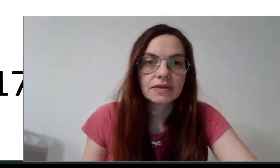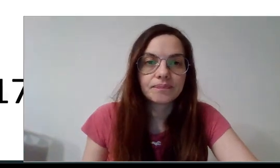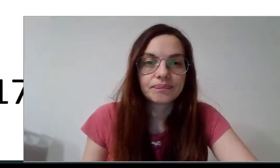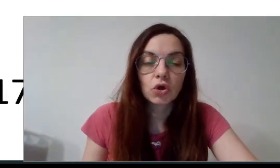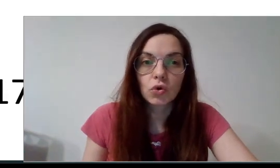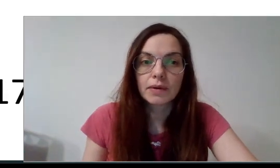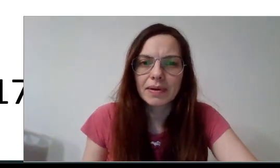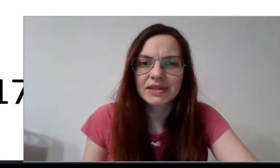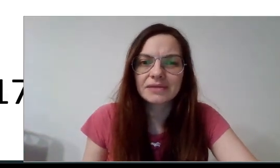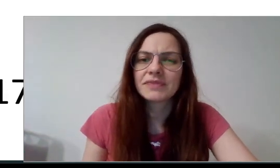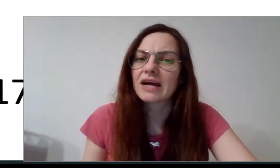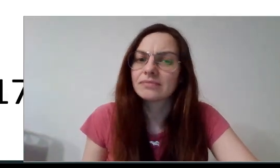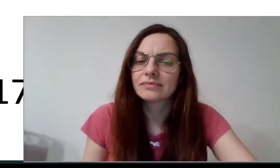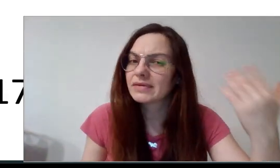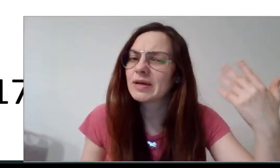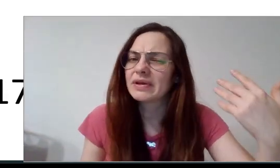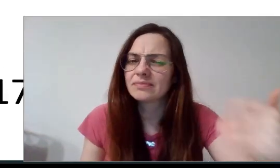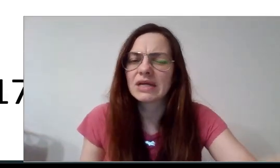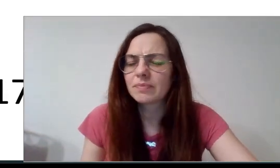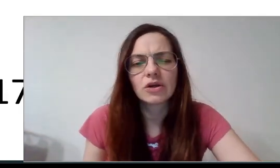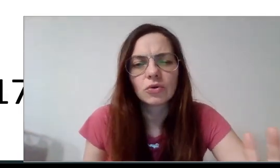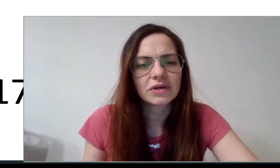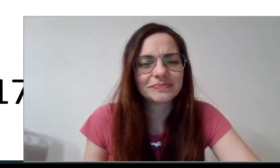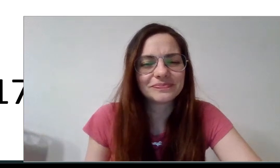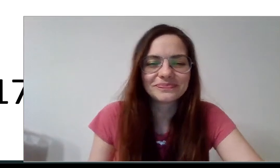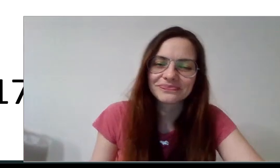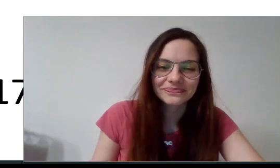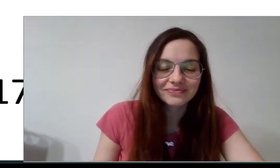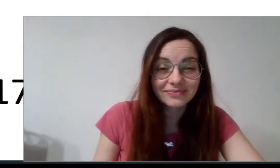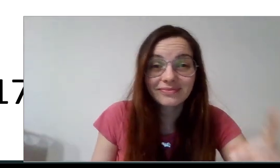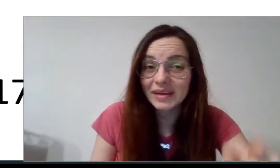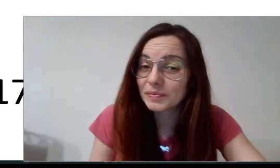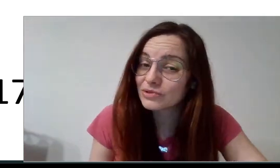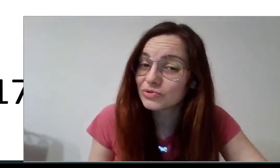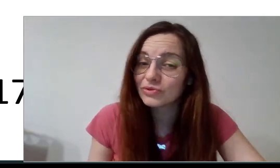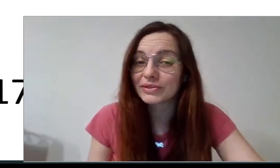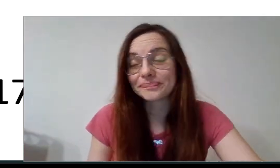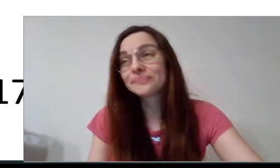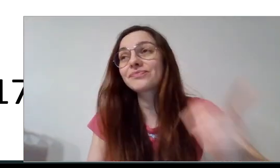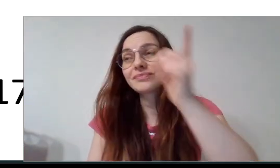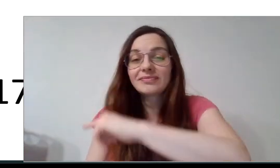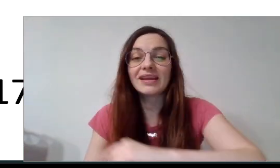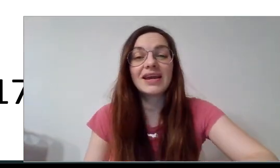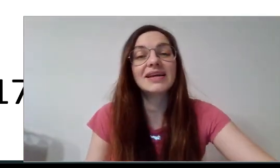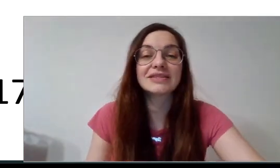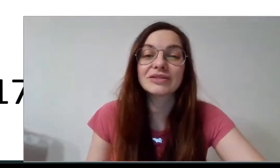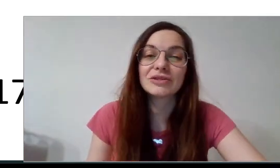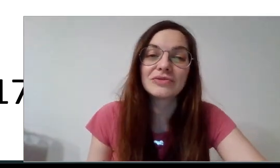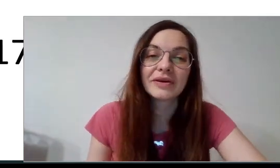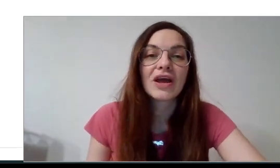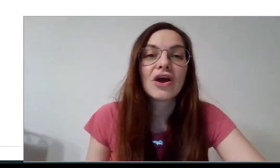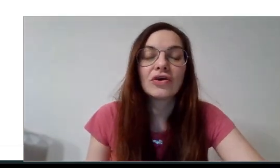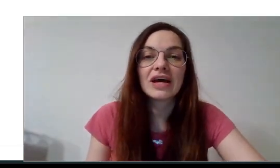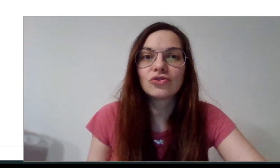Next. Klug, pametan, ja, ich bin klug. Bist du klug? Er ist